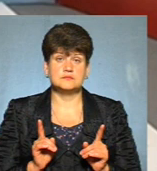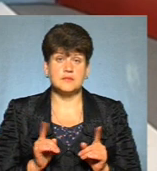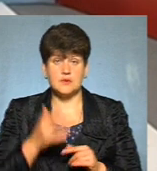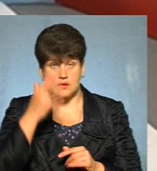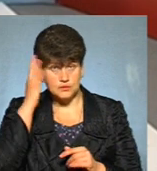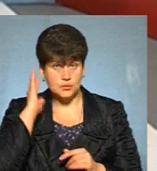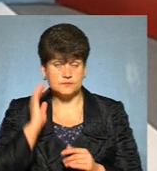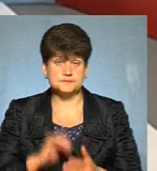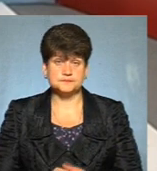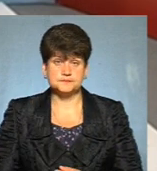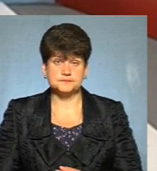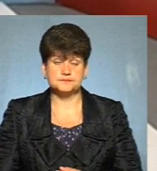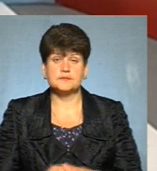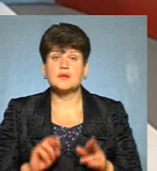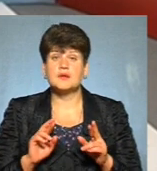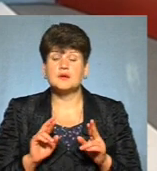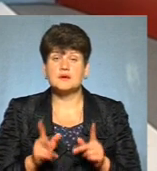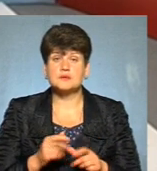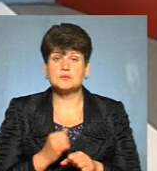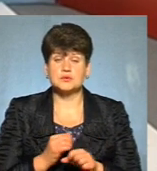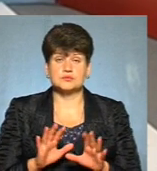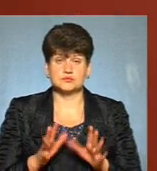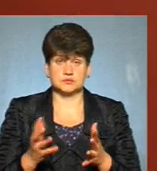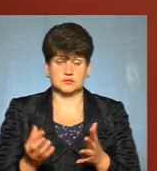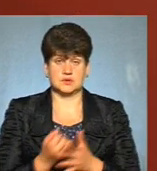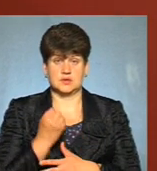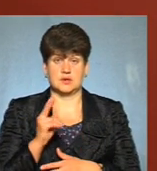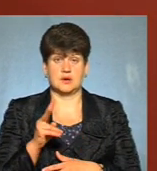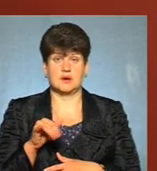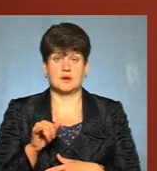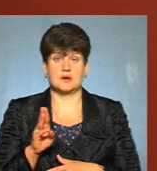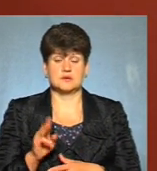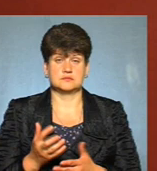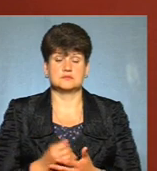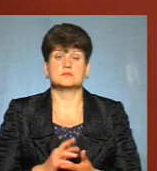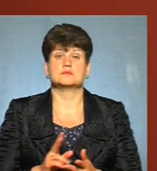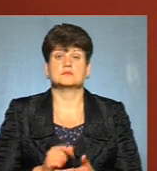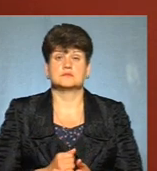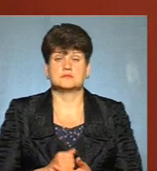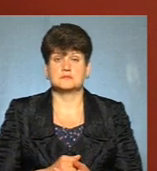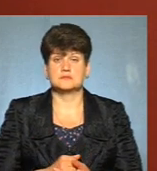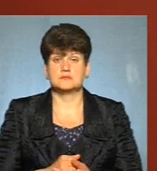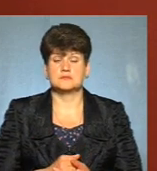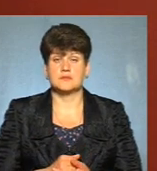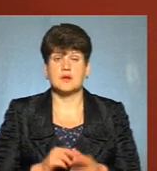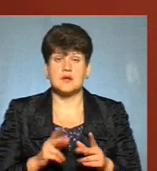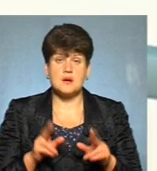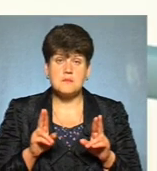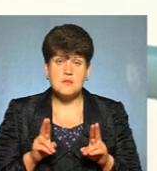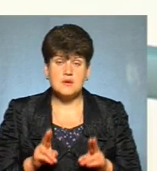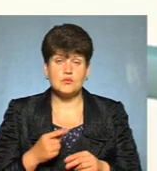голові. Як діяти, якщо знайшли в себе кліща? Ну, як правило, говорять,